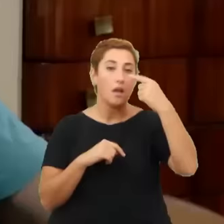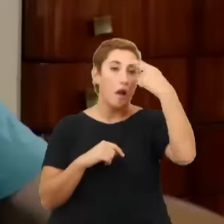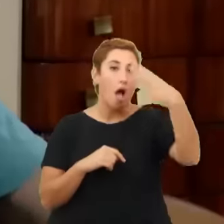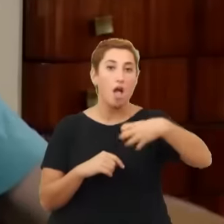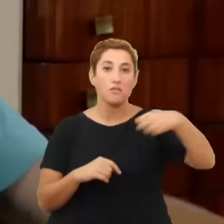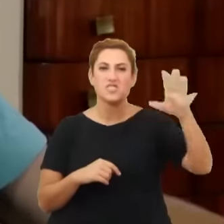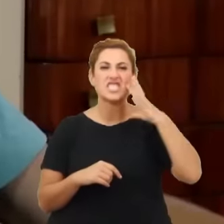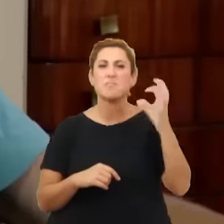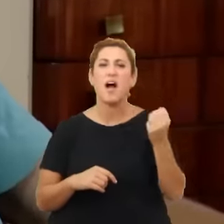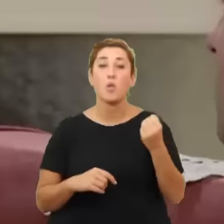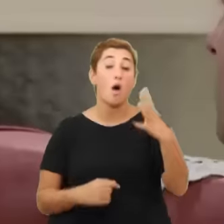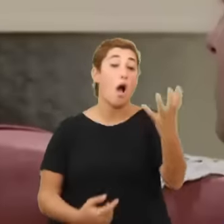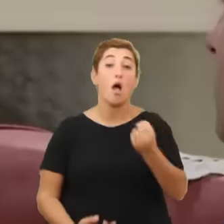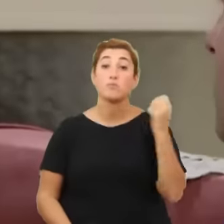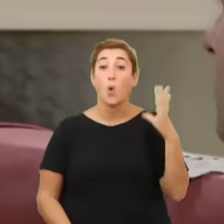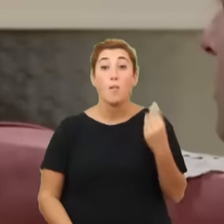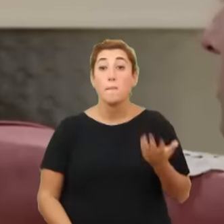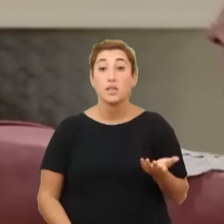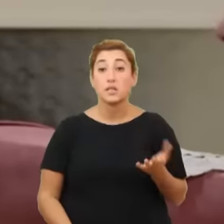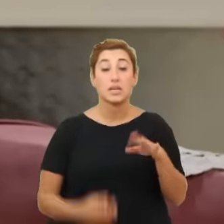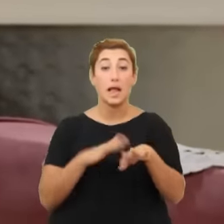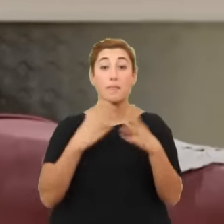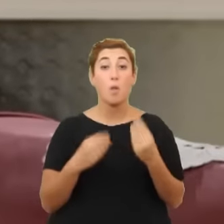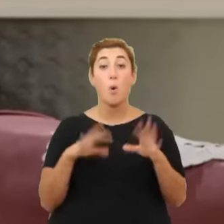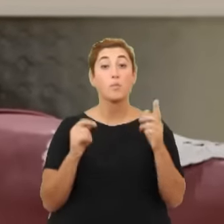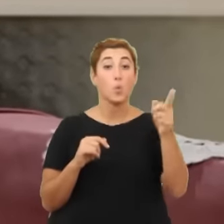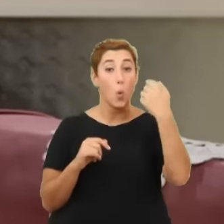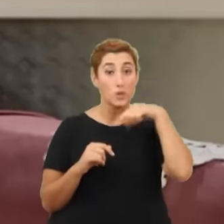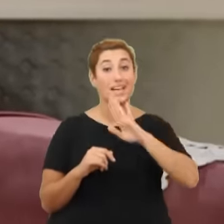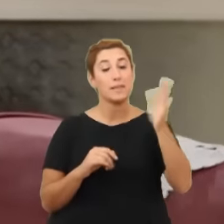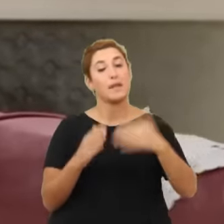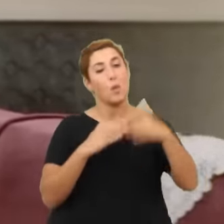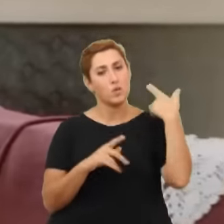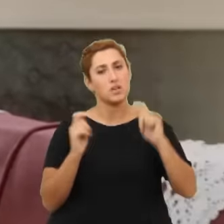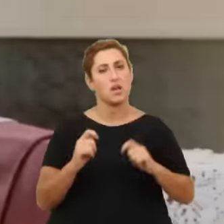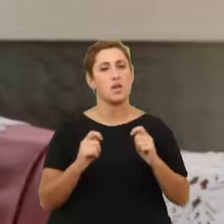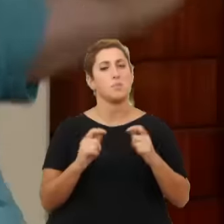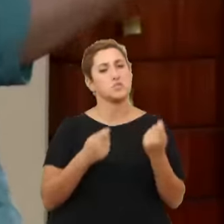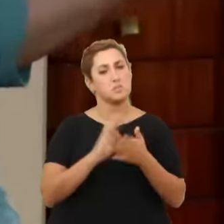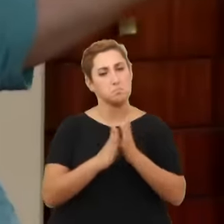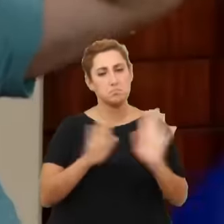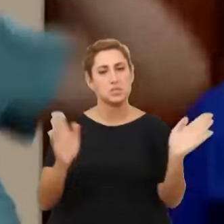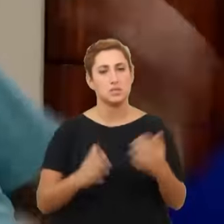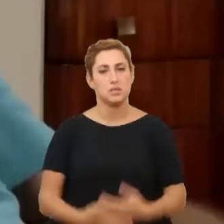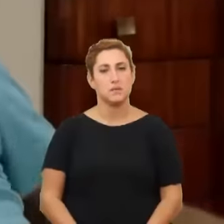kapmışlar. Kim kapıyor be? Kapmışlar. Ya, olabilir. Neden olmasın? Ondan dolayı gitmeden yap. Fertik bitir şu işi.